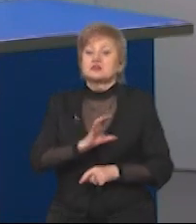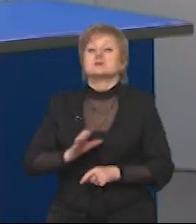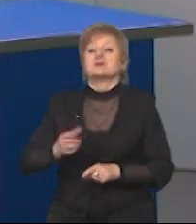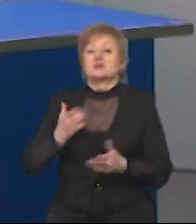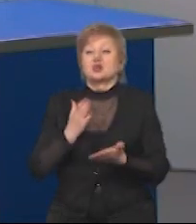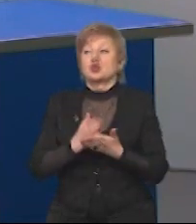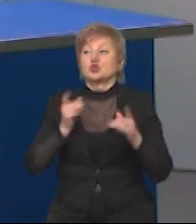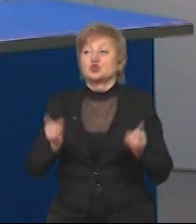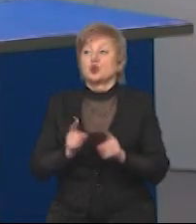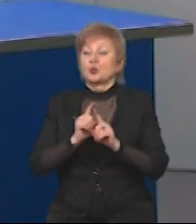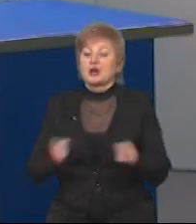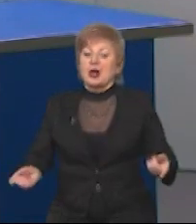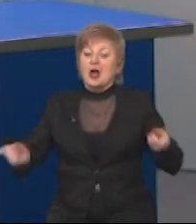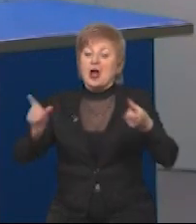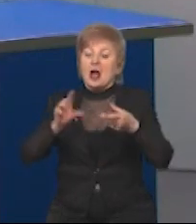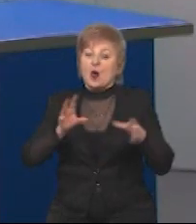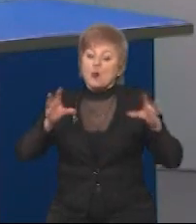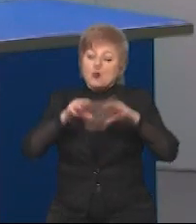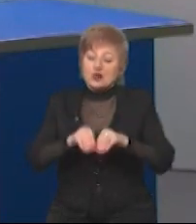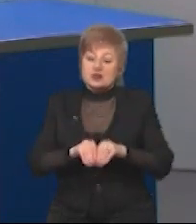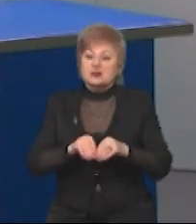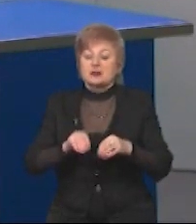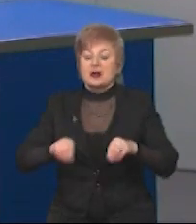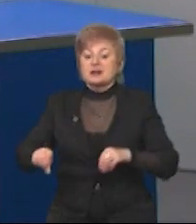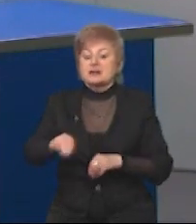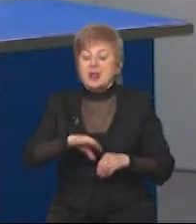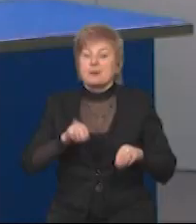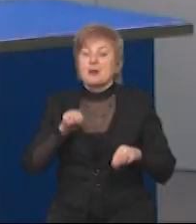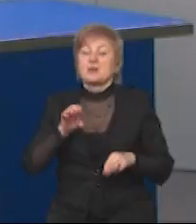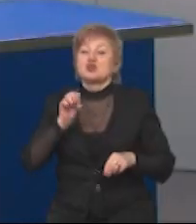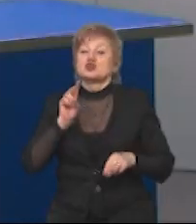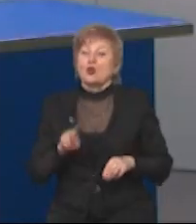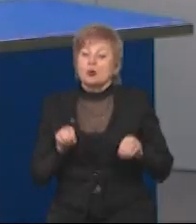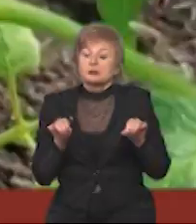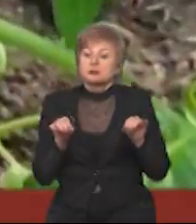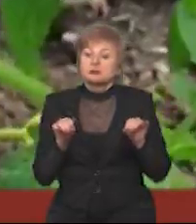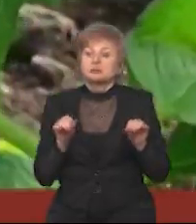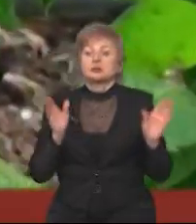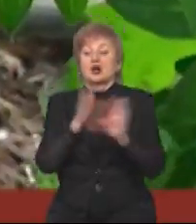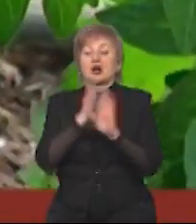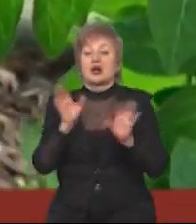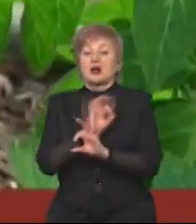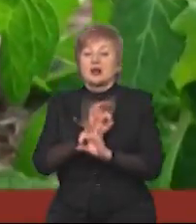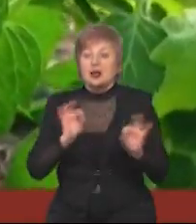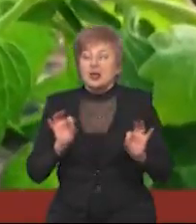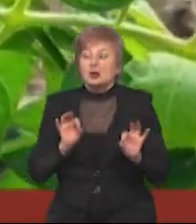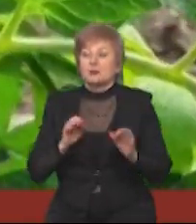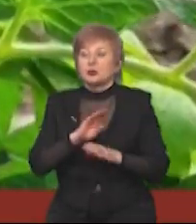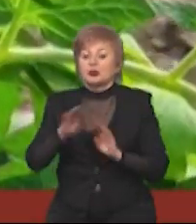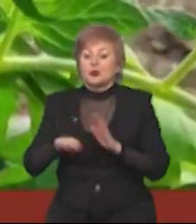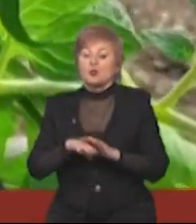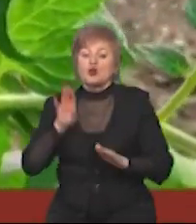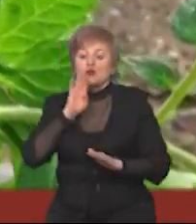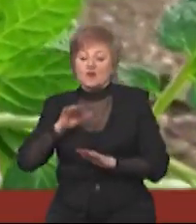є унікальне поєднання ґрунтів з великим вмістом піску, помірним кліматом та близькістю підземних